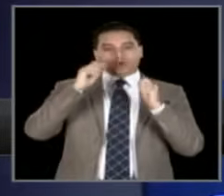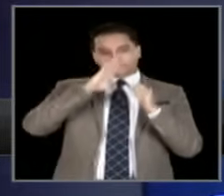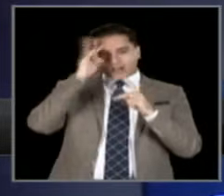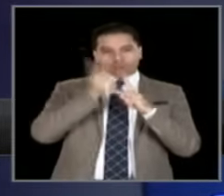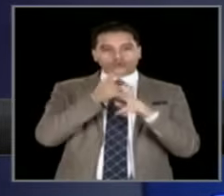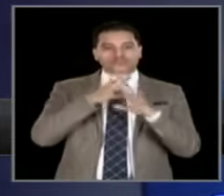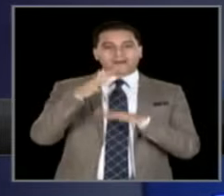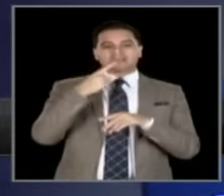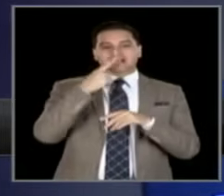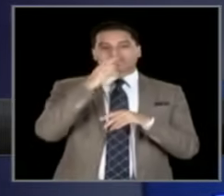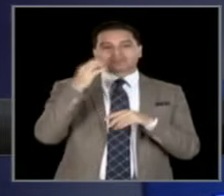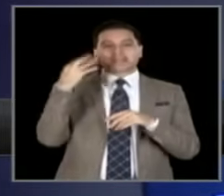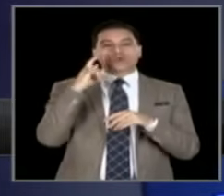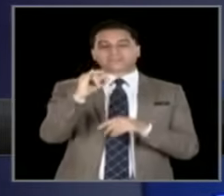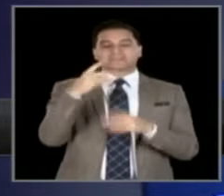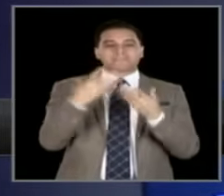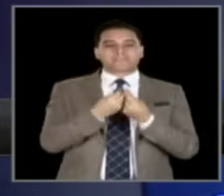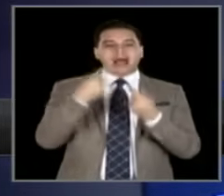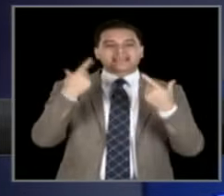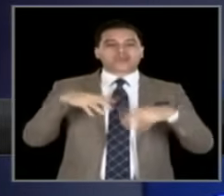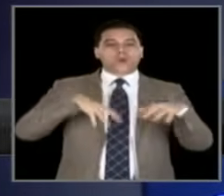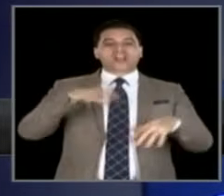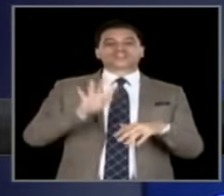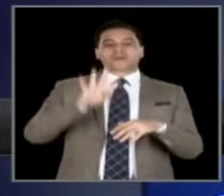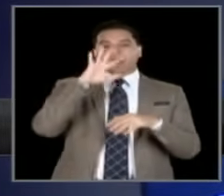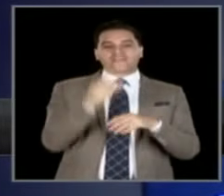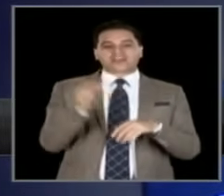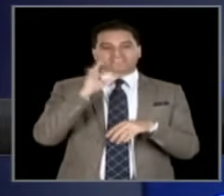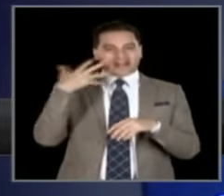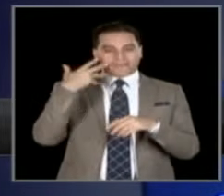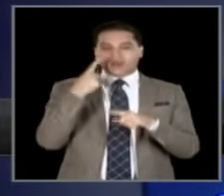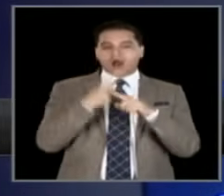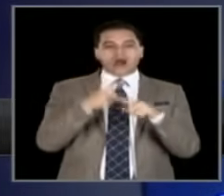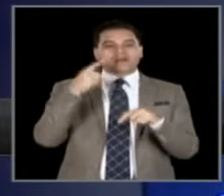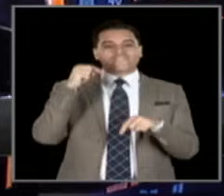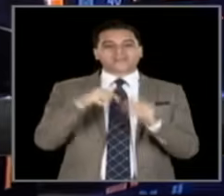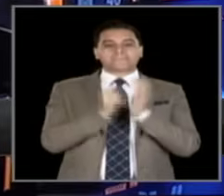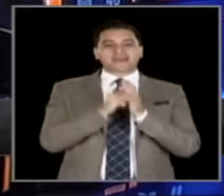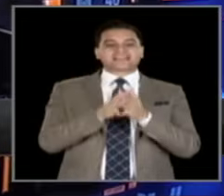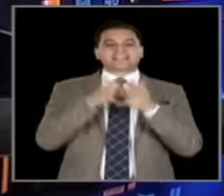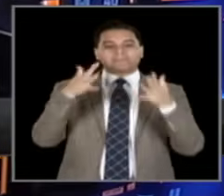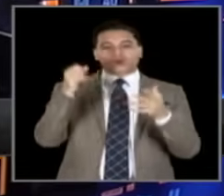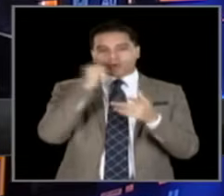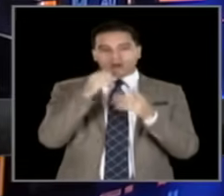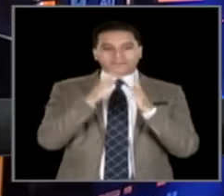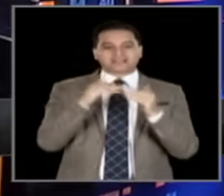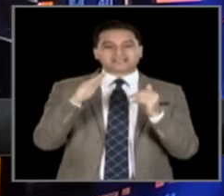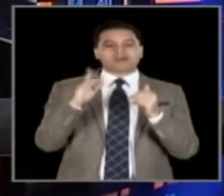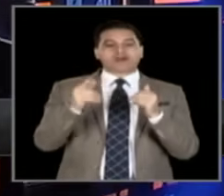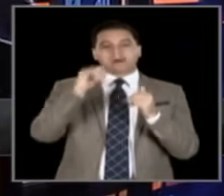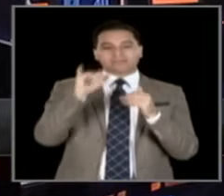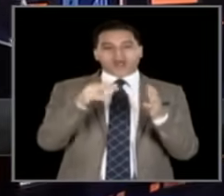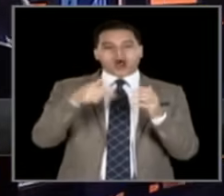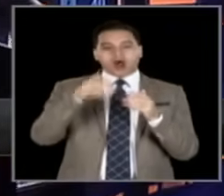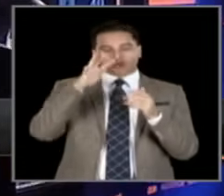1953 باحدى دول شمال افريقيا فما هي ليبيا غلط بيت كبير هي اغنيه المترب مصري صح